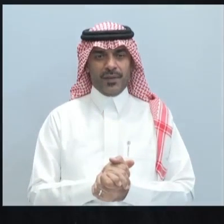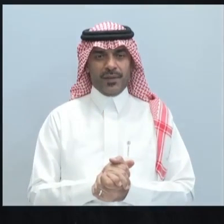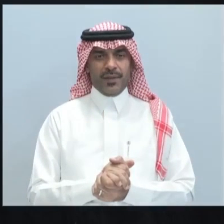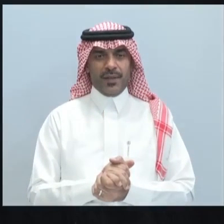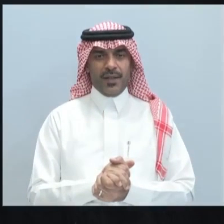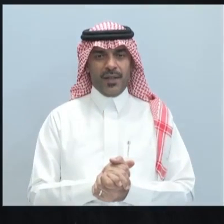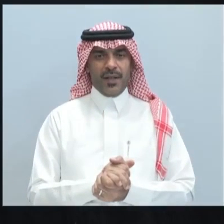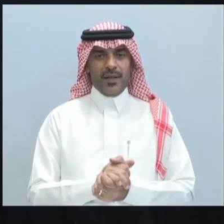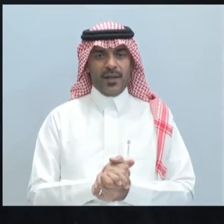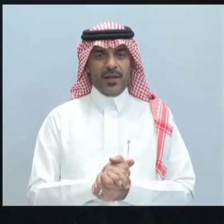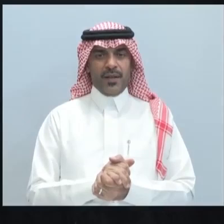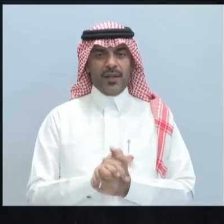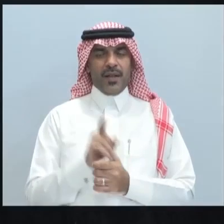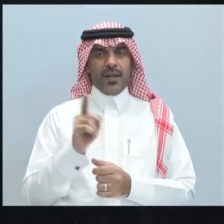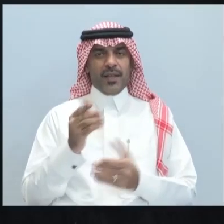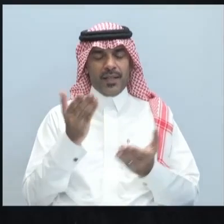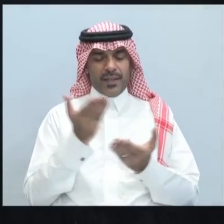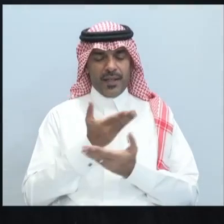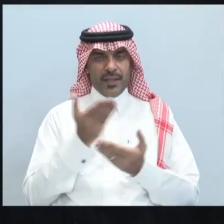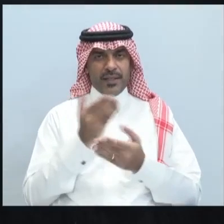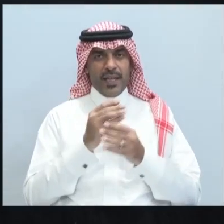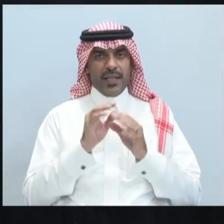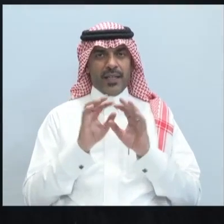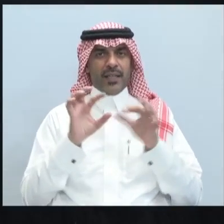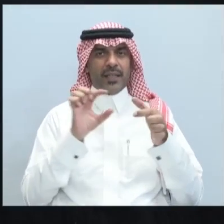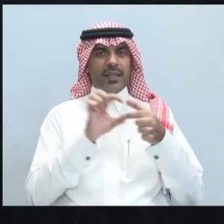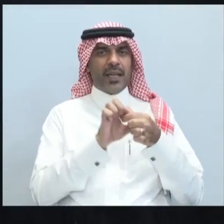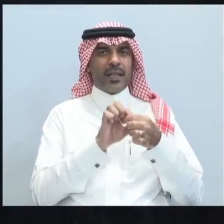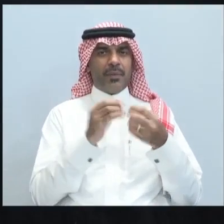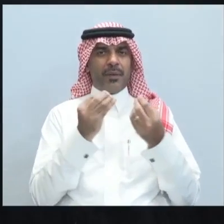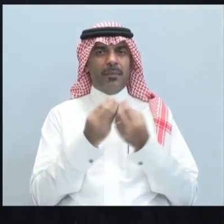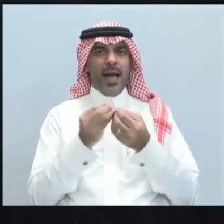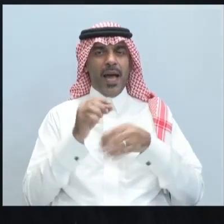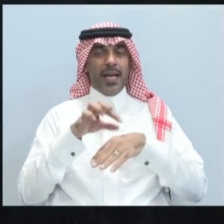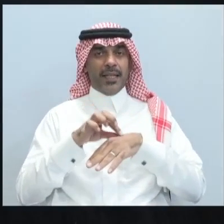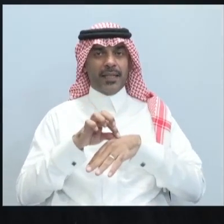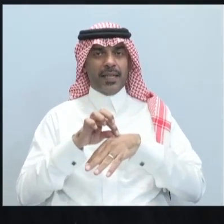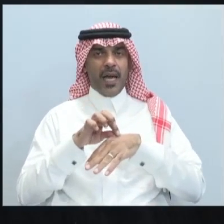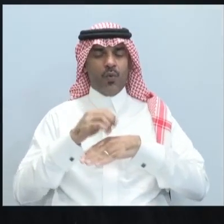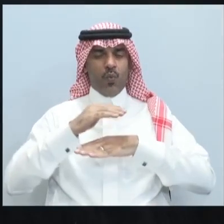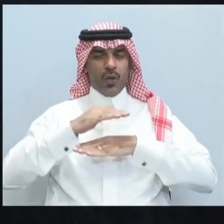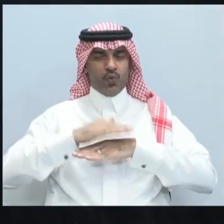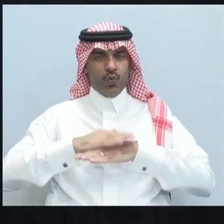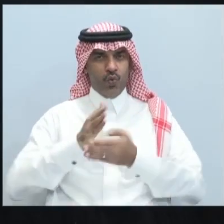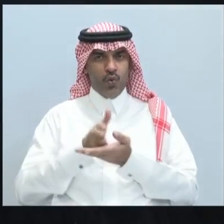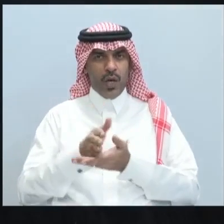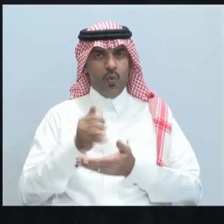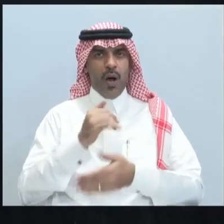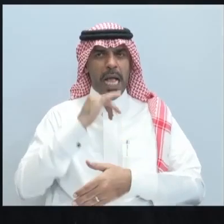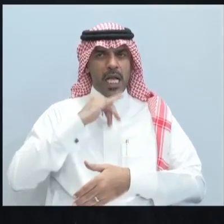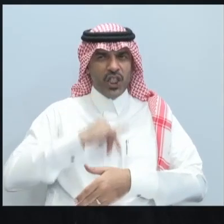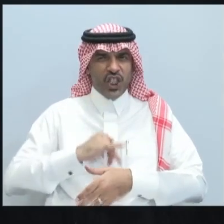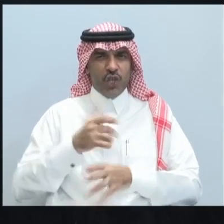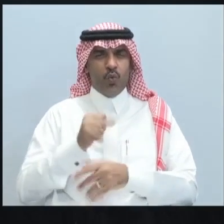الاجتماعيه هي الدراسات التي ترتبط بالانسان وسلوكه واحتياجاته وقيمه